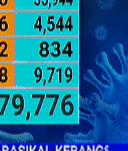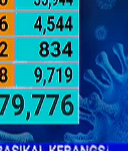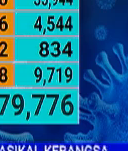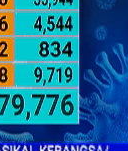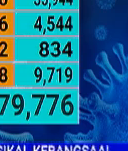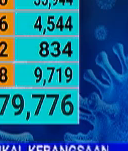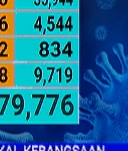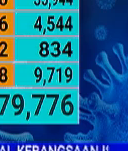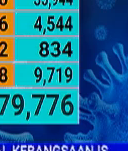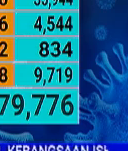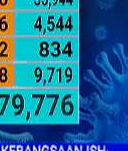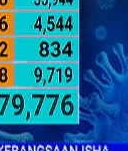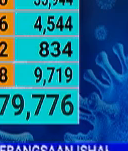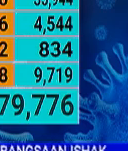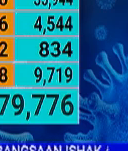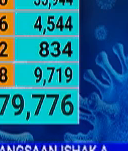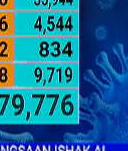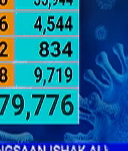kes dan Negeri Sembilan